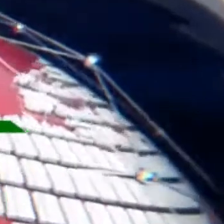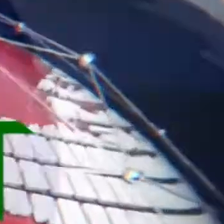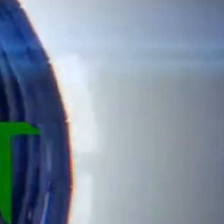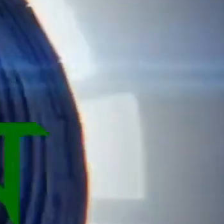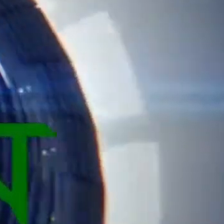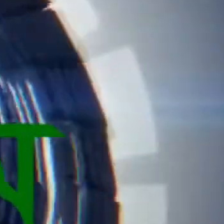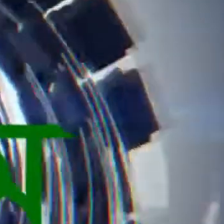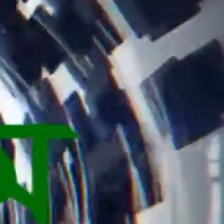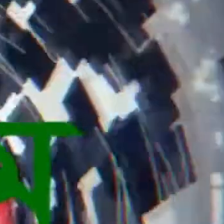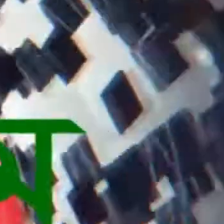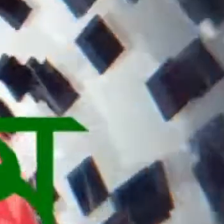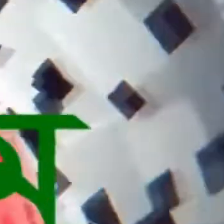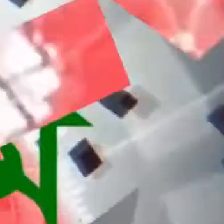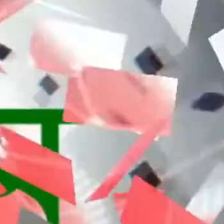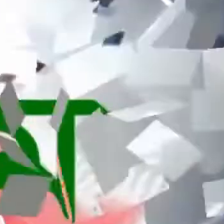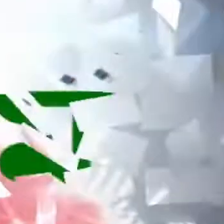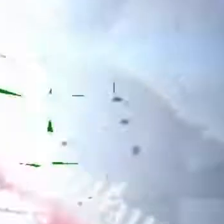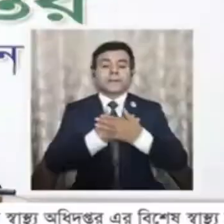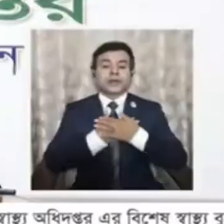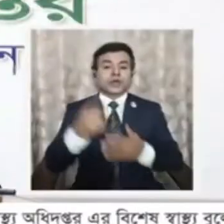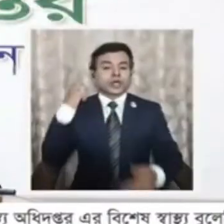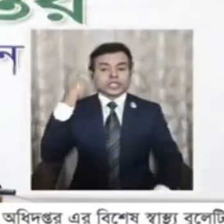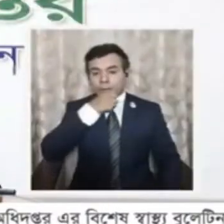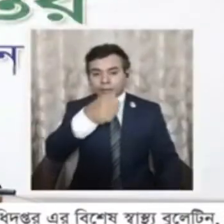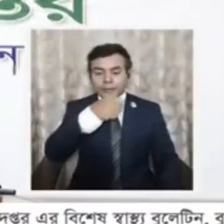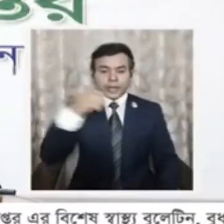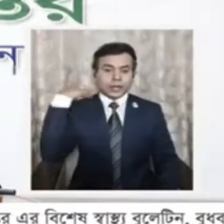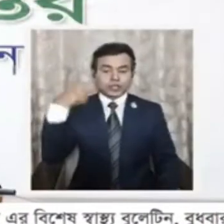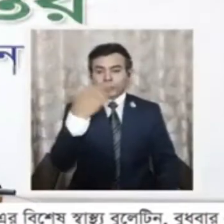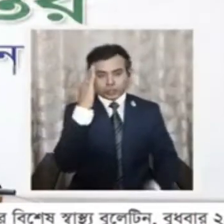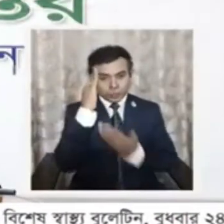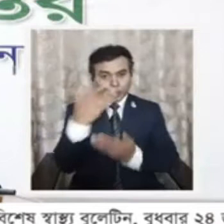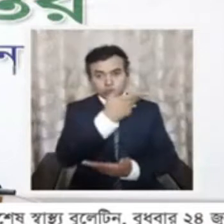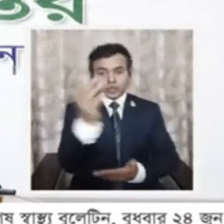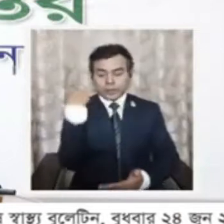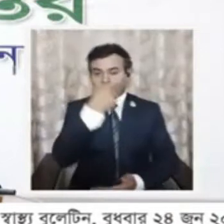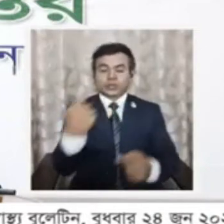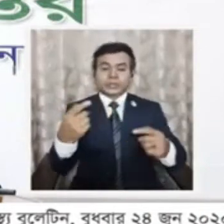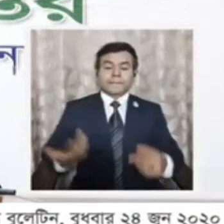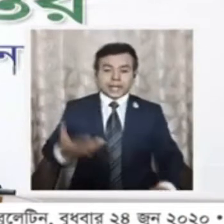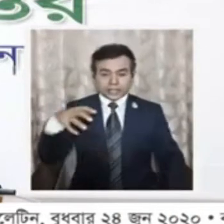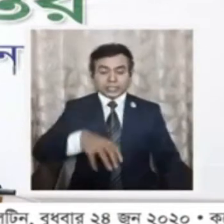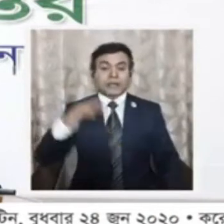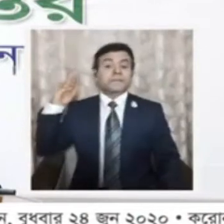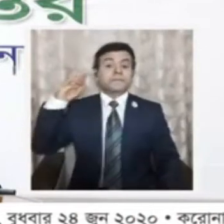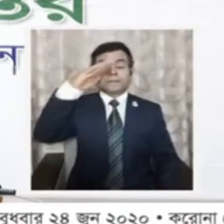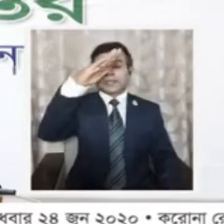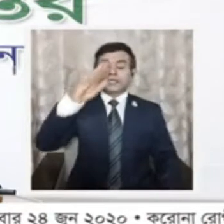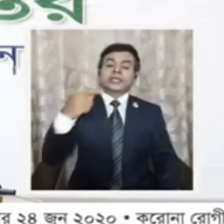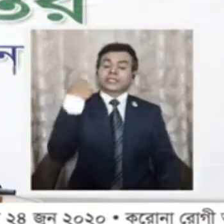আসসালামু আলাইকুম সুপ্রিয় দর্শক, আমন্ত্রণ জানাচ্ছি সিটিজি প্রাইম টিভির রাতের সংবাদে। সাথে আছি তাহমিনা শারমিন। শুরুতেই সংবাদ